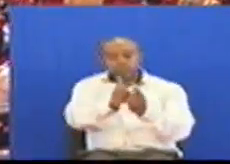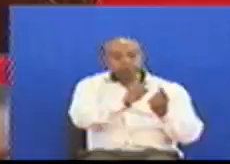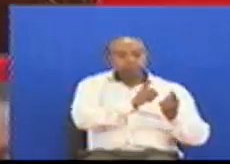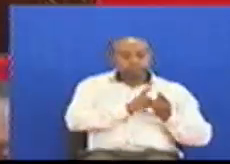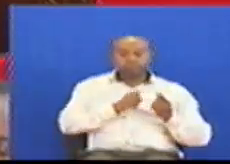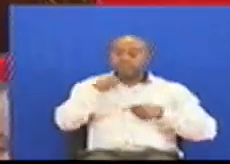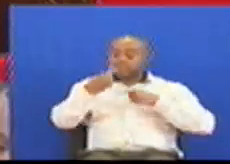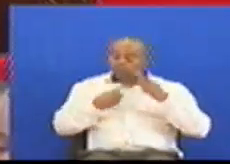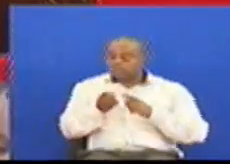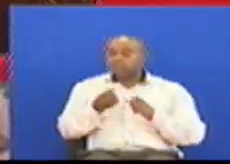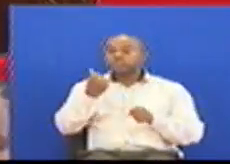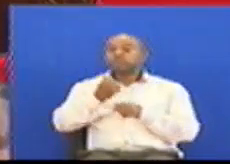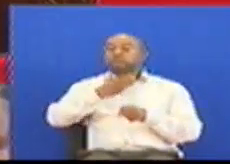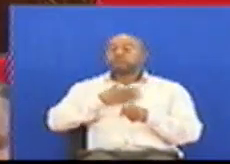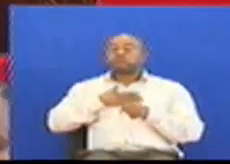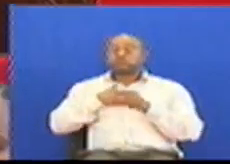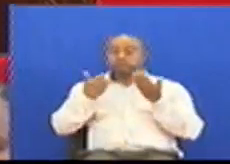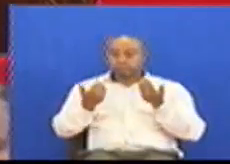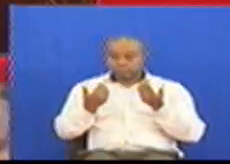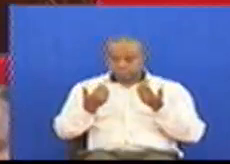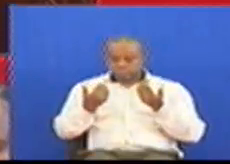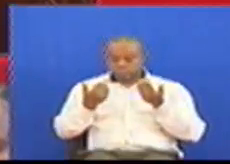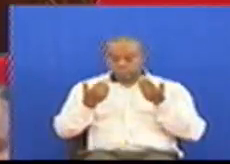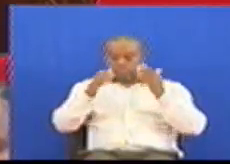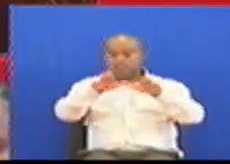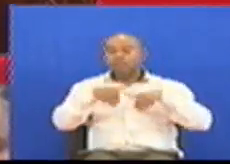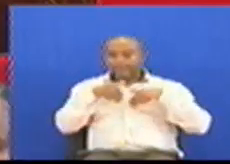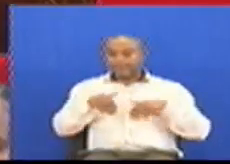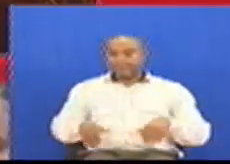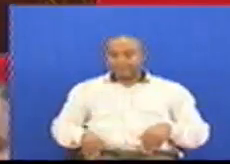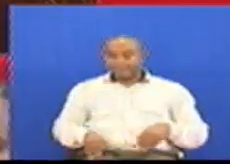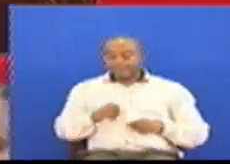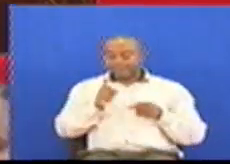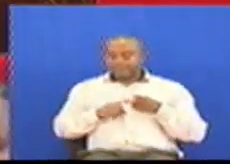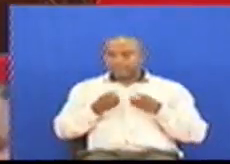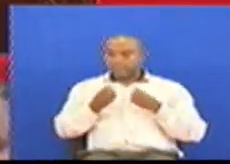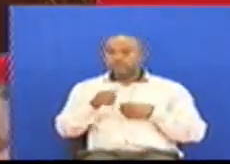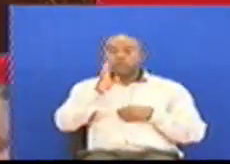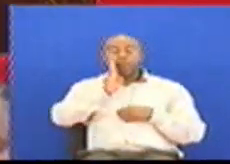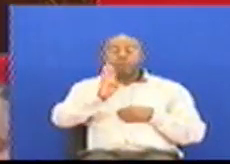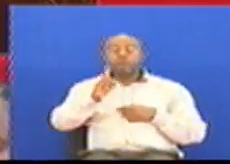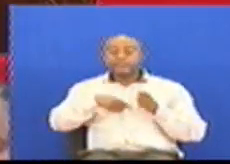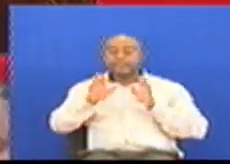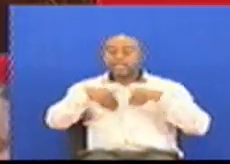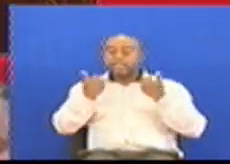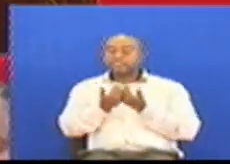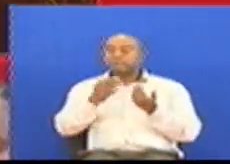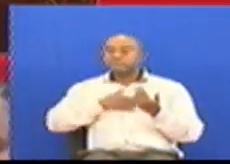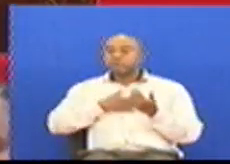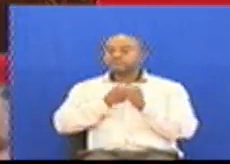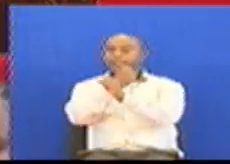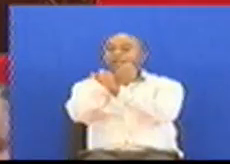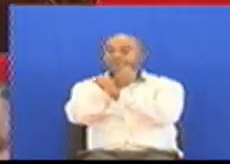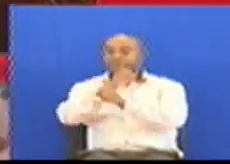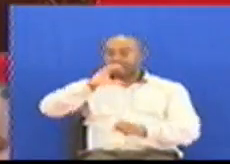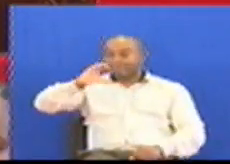bunge. Lakini pili, nitoe tu pole kwa chama changu cha wananchi CUF kwa kuondokewa na